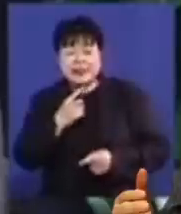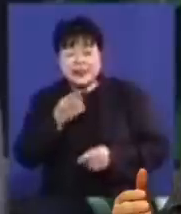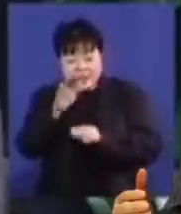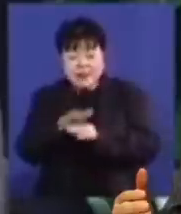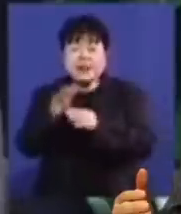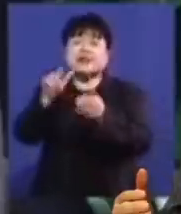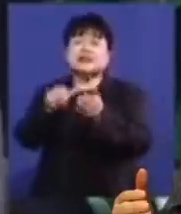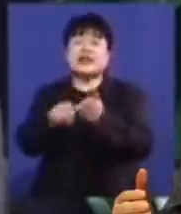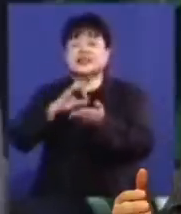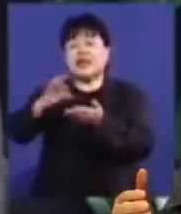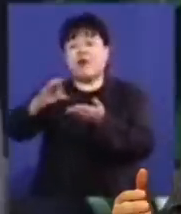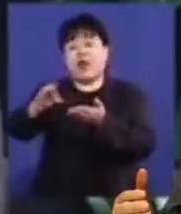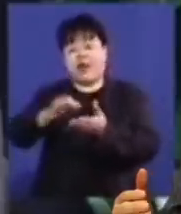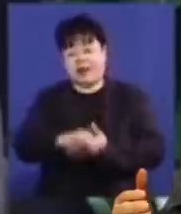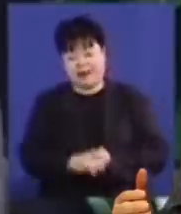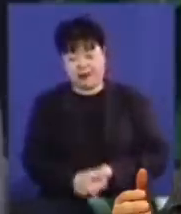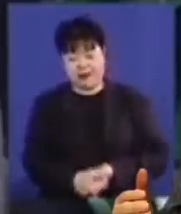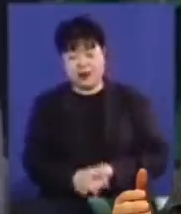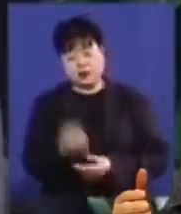이상 시간을 보내지 않는 것입니다.